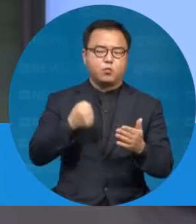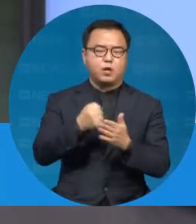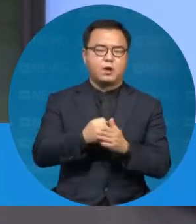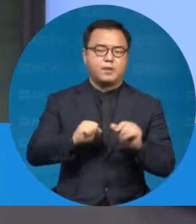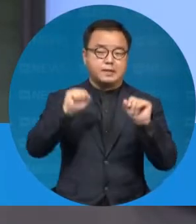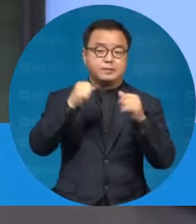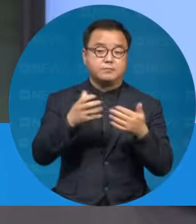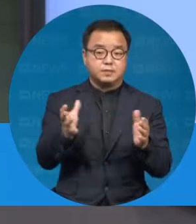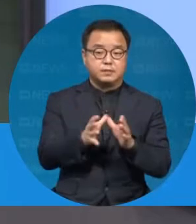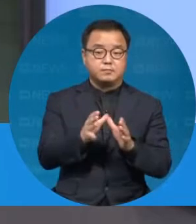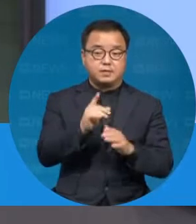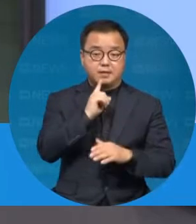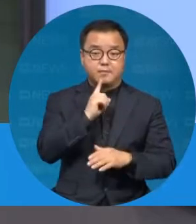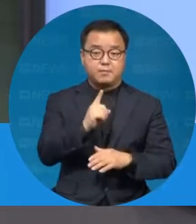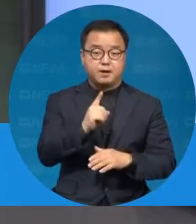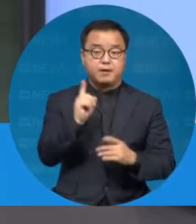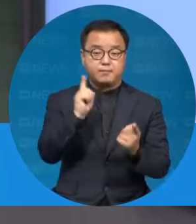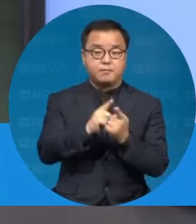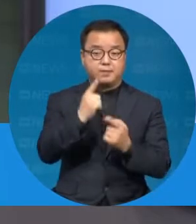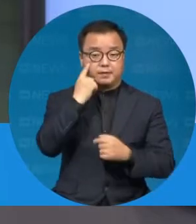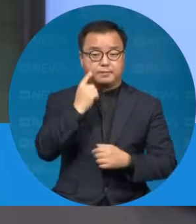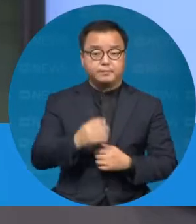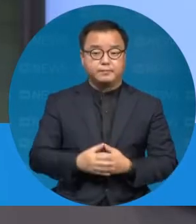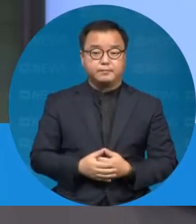선수를 뉴스지에서 만나보시겠습니다.